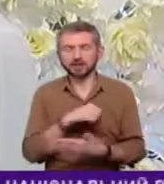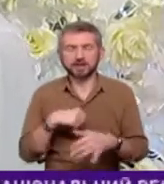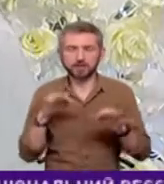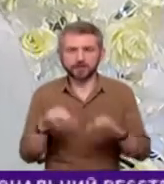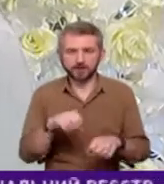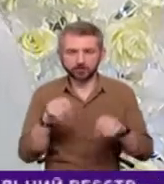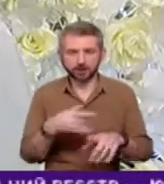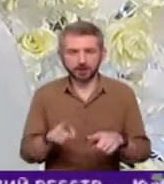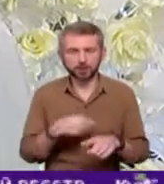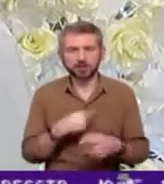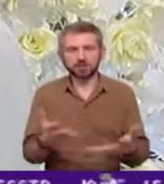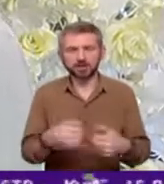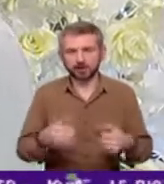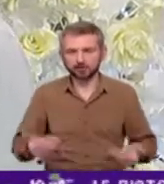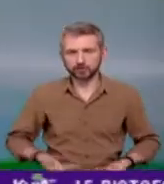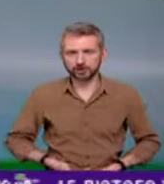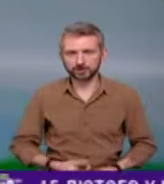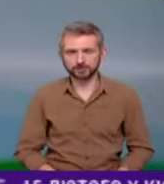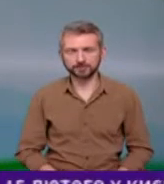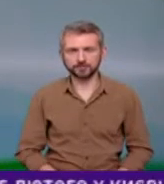верное решение, которое мы принимаем в жизни.